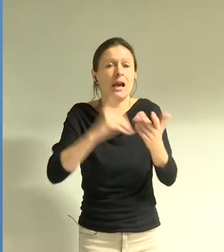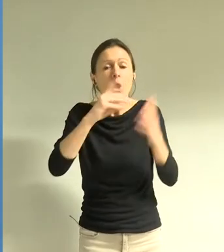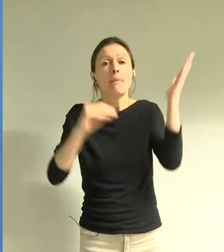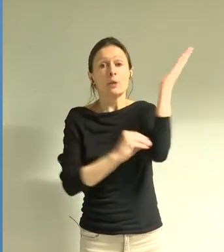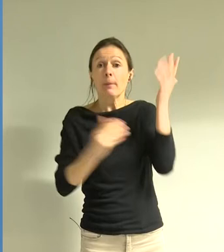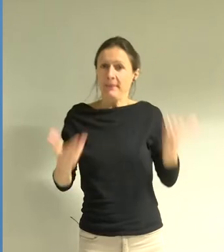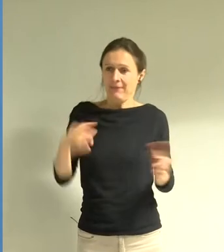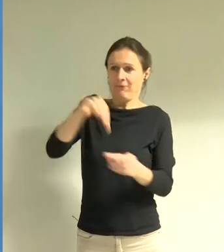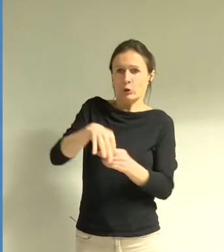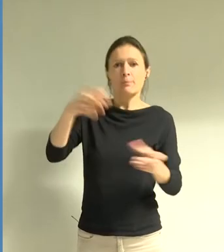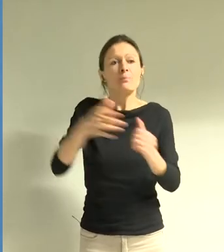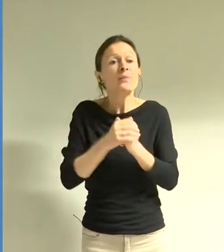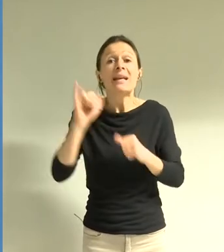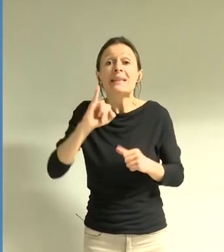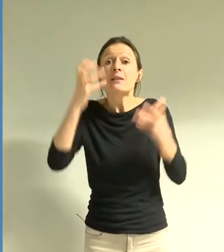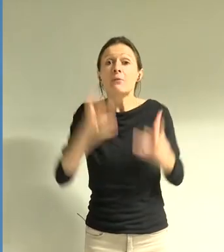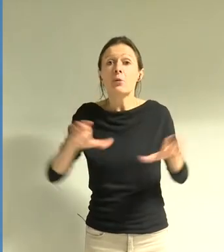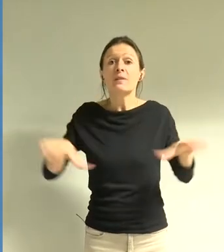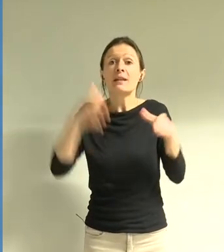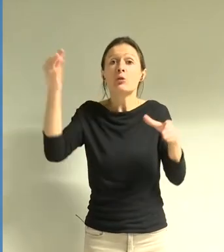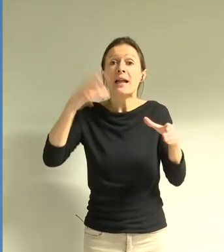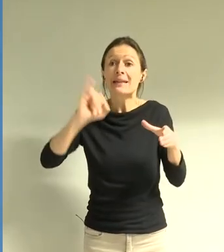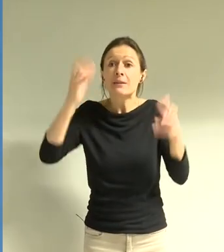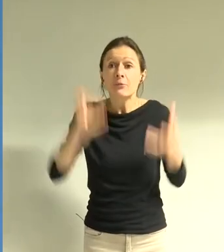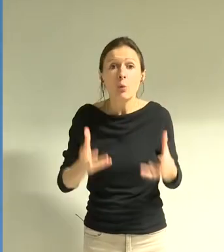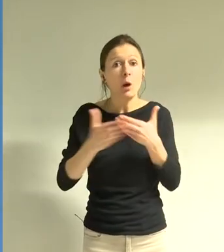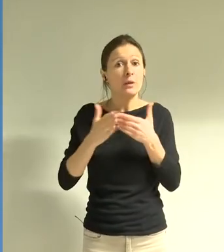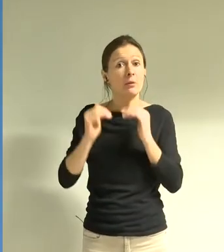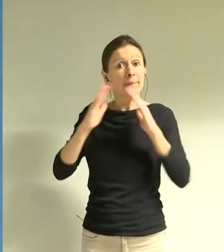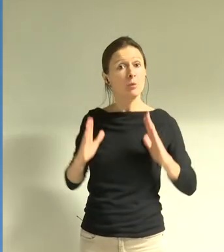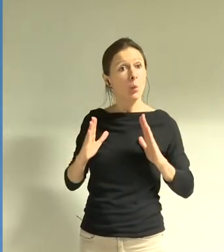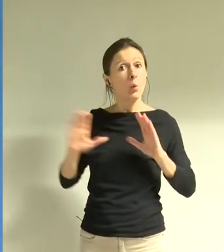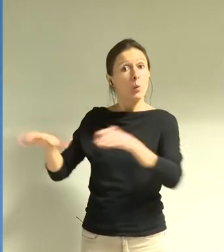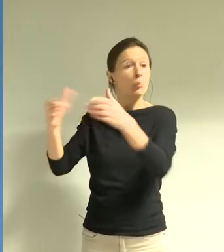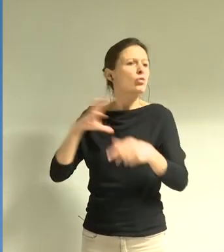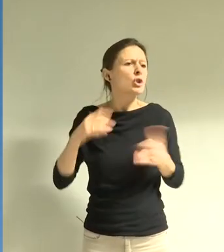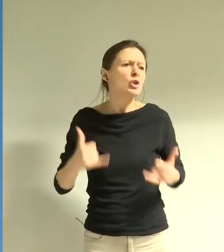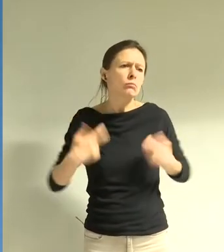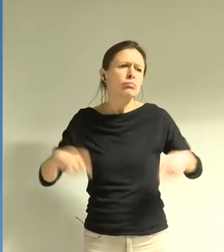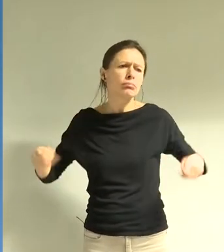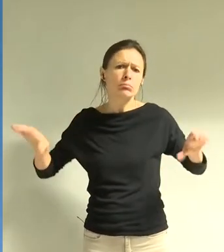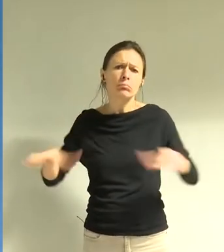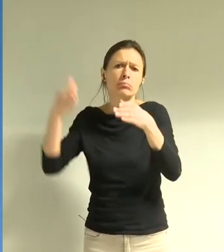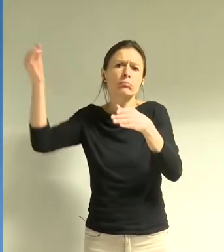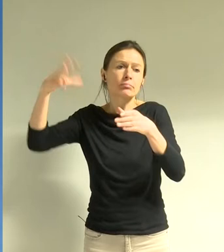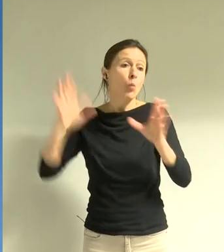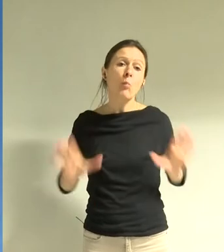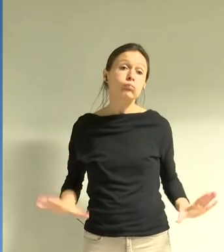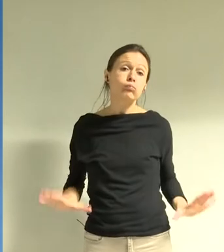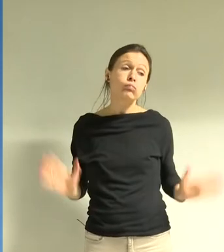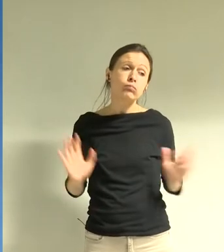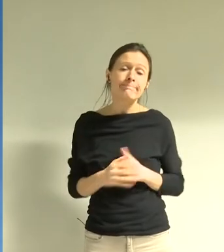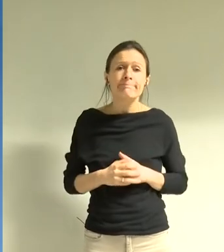voix qui veut des centrales nucléaires près de chez lui nous on a déjà plein et détendue